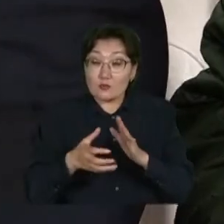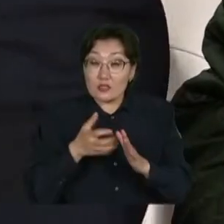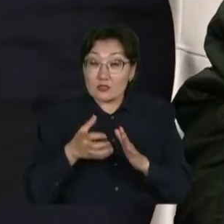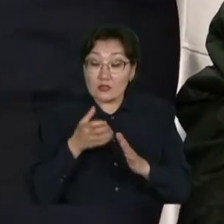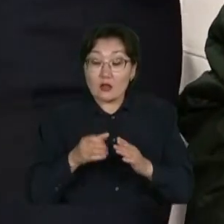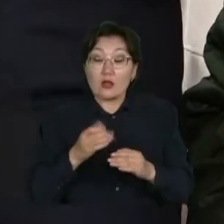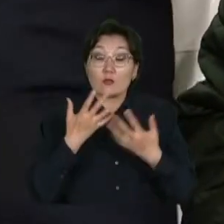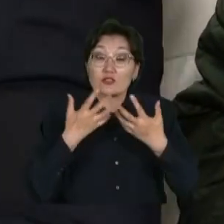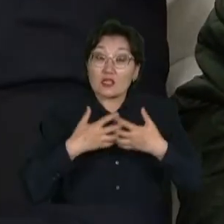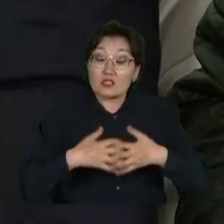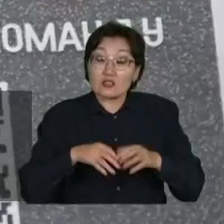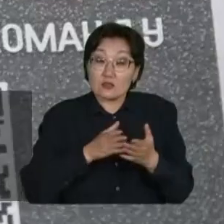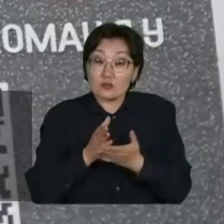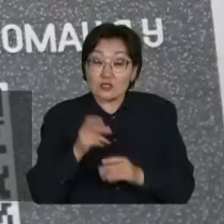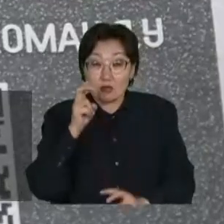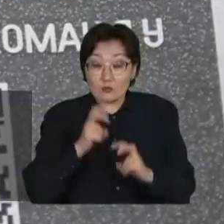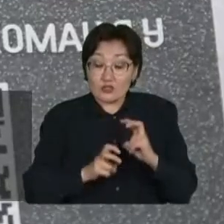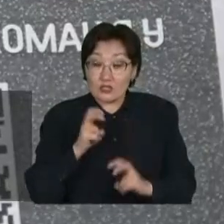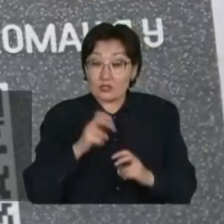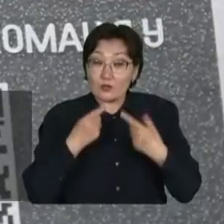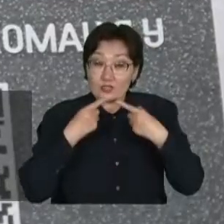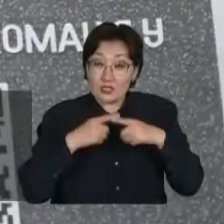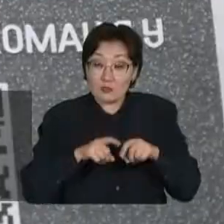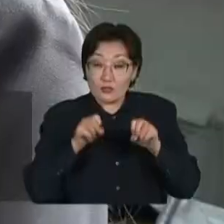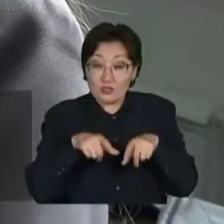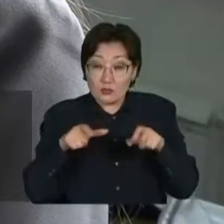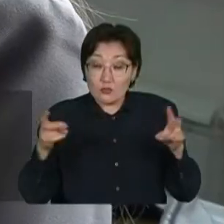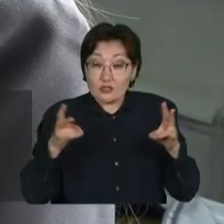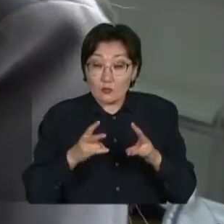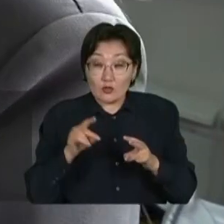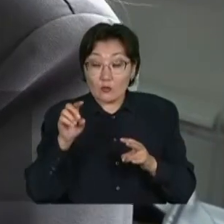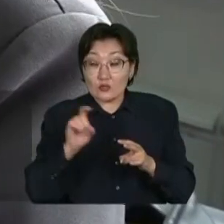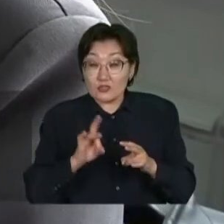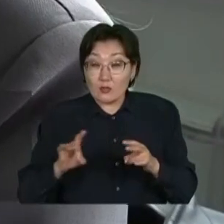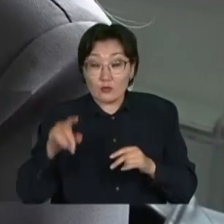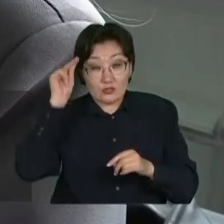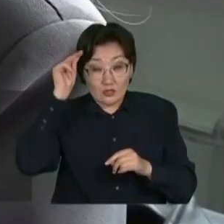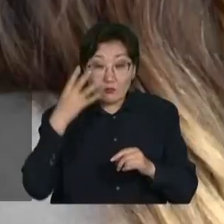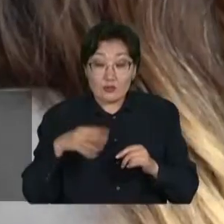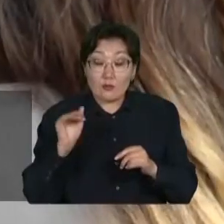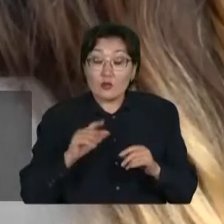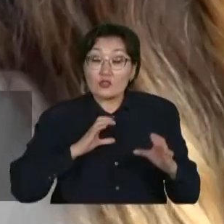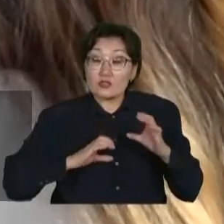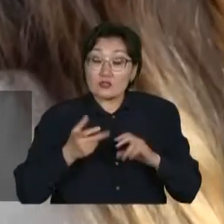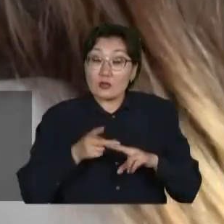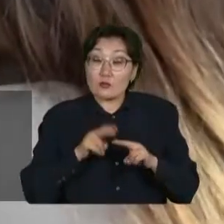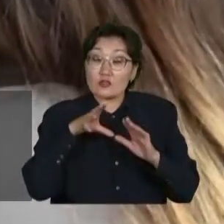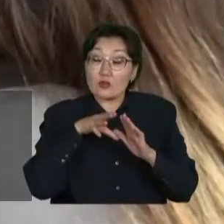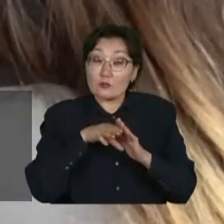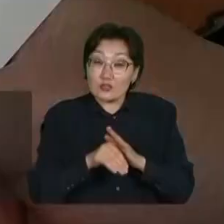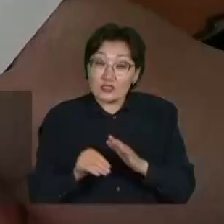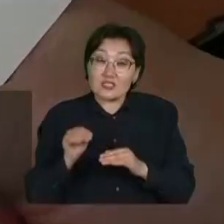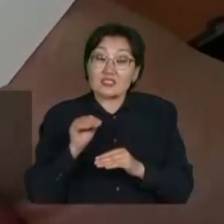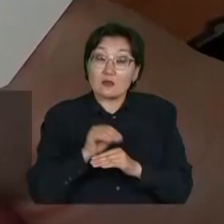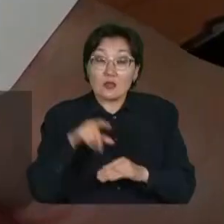Әсіресе автоматтандыру саласына, өндіріс зауыттарына техникалық кадрлар қажет. Наурызбай ауданында оқып жатқан 40000 студенттің осы қатарды